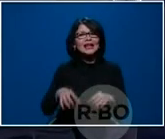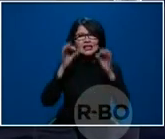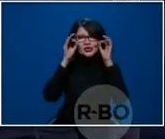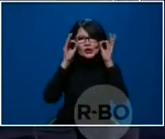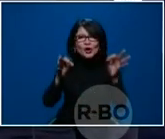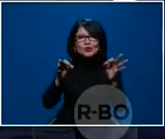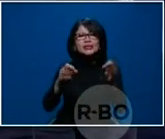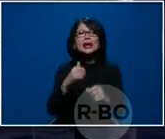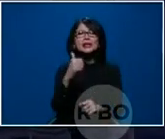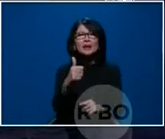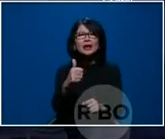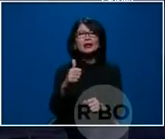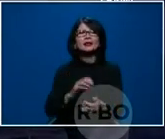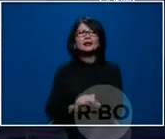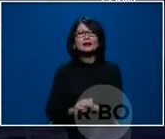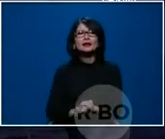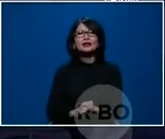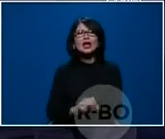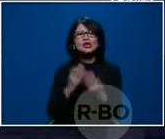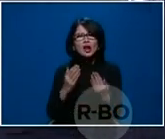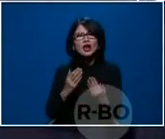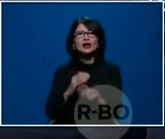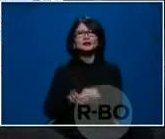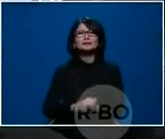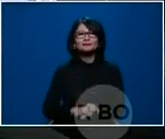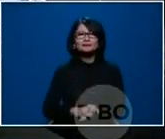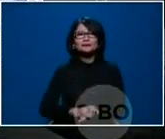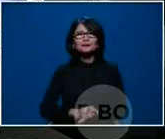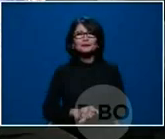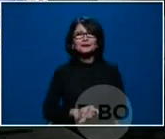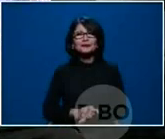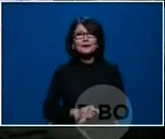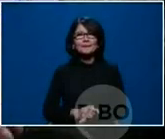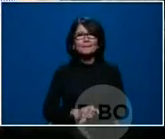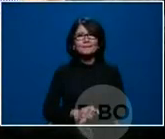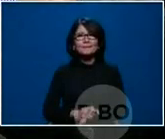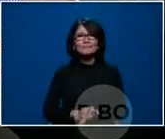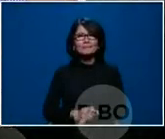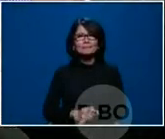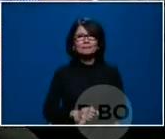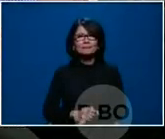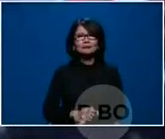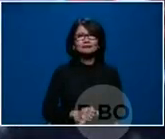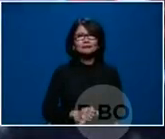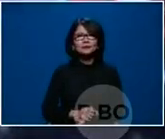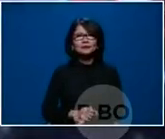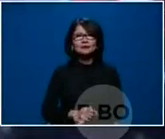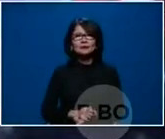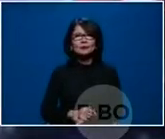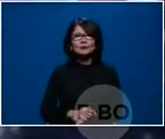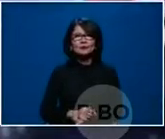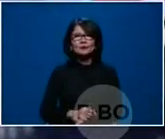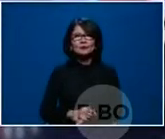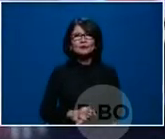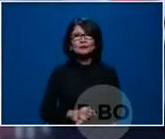yang makin Insyaallah Sejahtera Insyaallah kami amanah kita tahan dari pendukung paslon 1